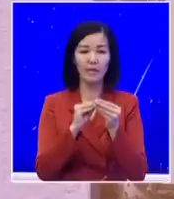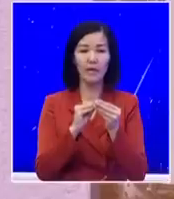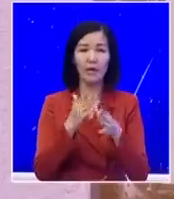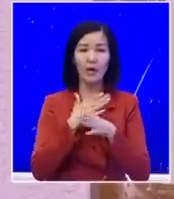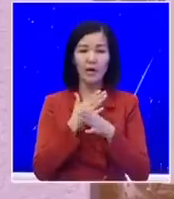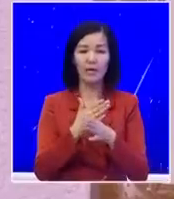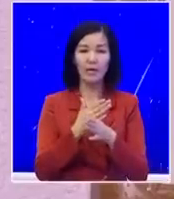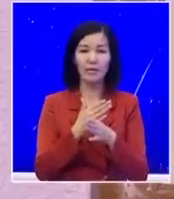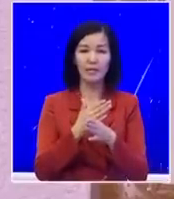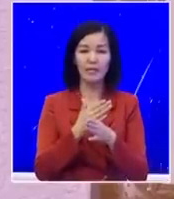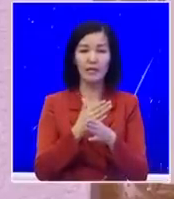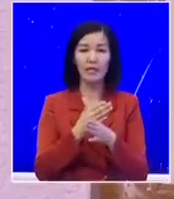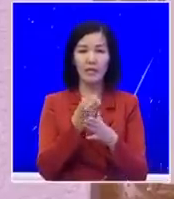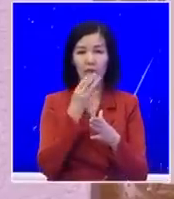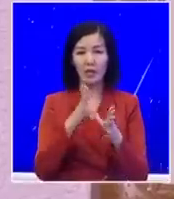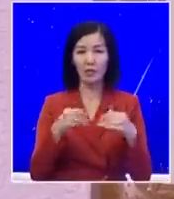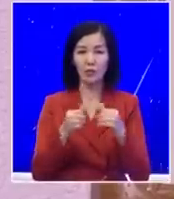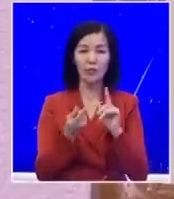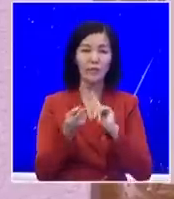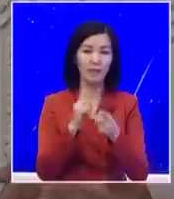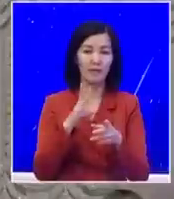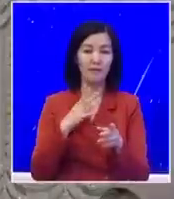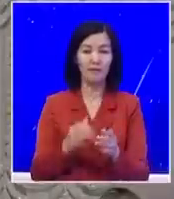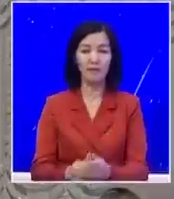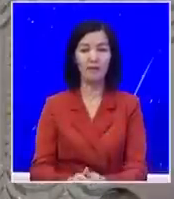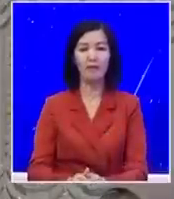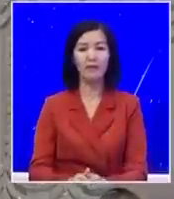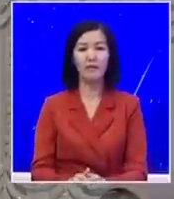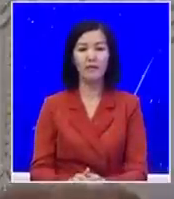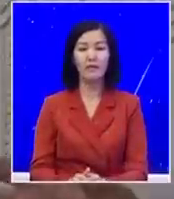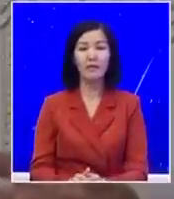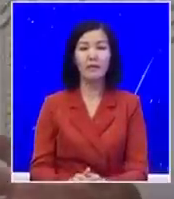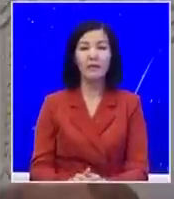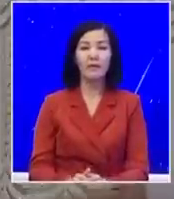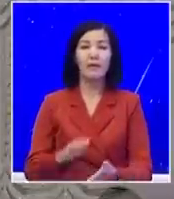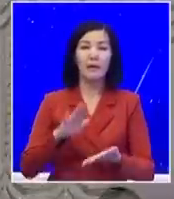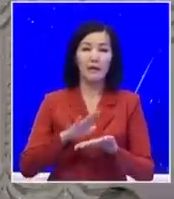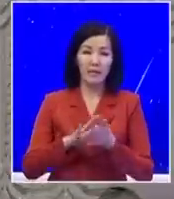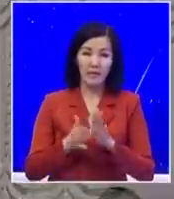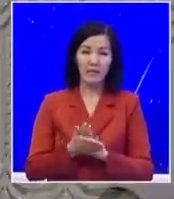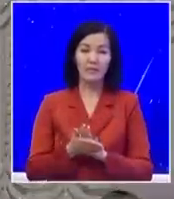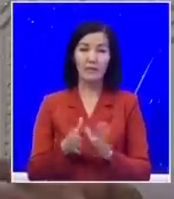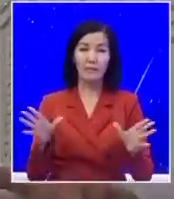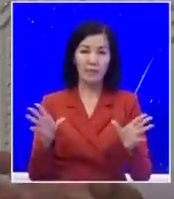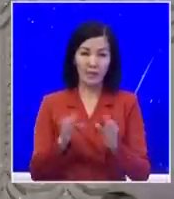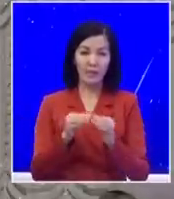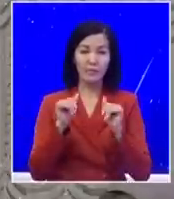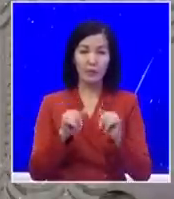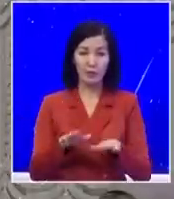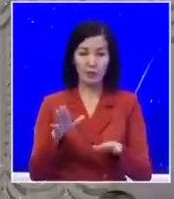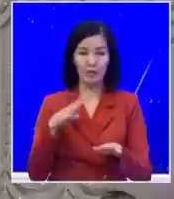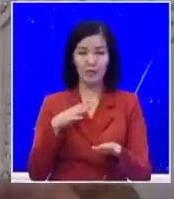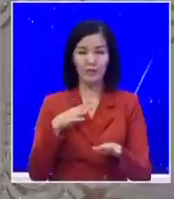арқасында ғана осындай дәрежеге жеткеніне шүкіршілік қылады. Не нәрсе келісіп пішкен тон келте болмас дейді. Не нәрсе болса